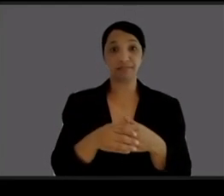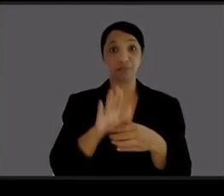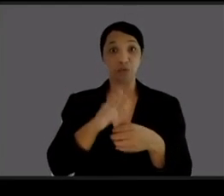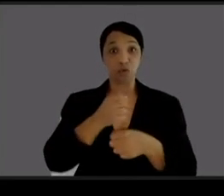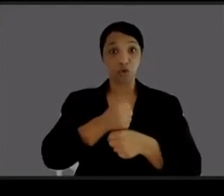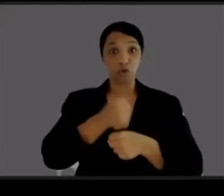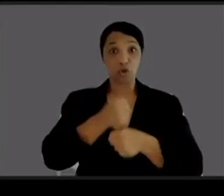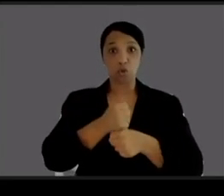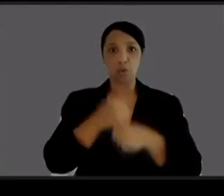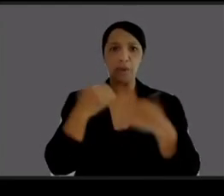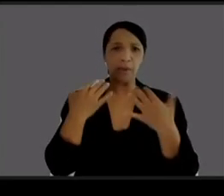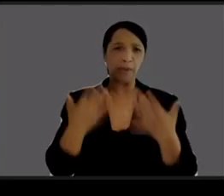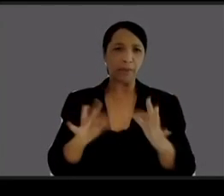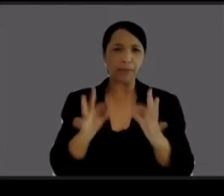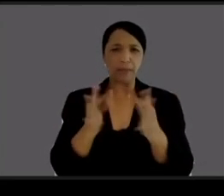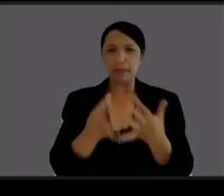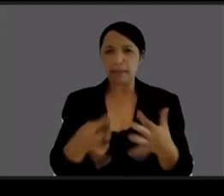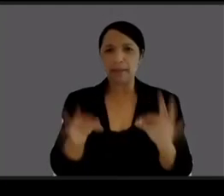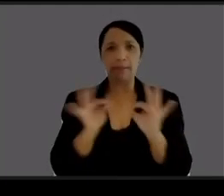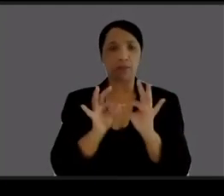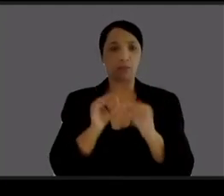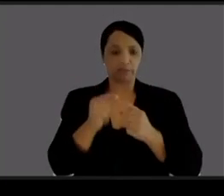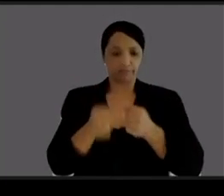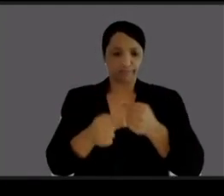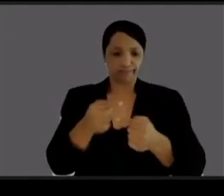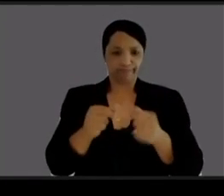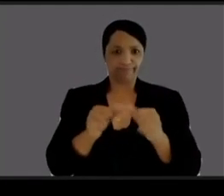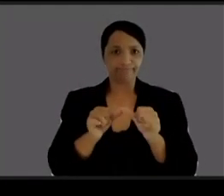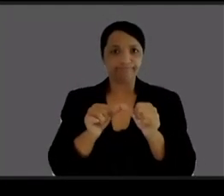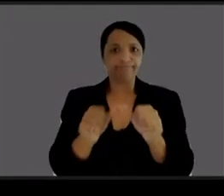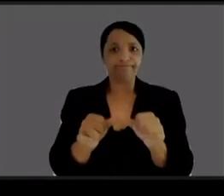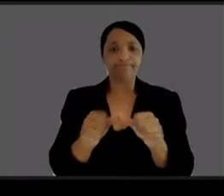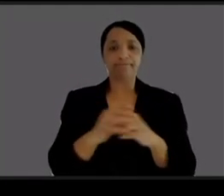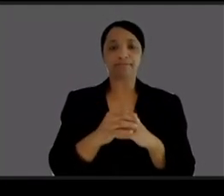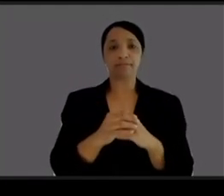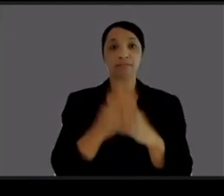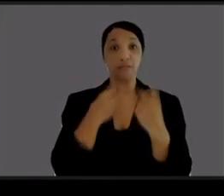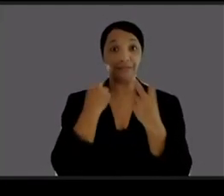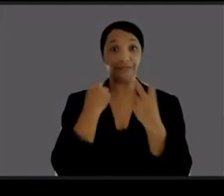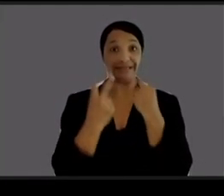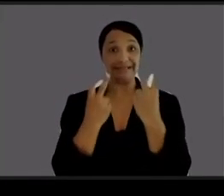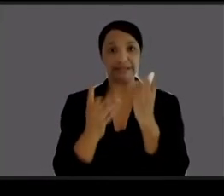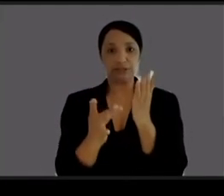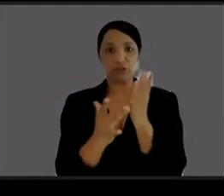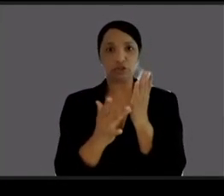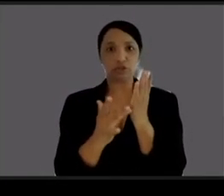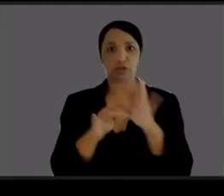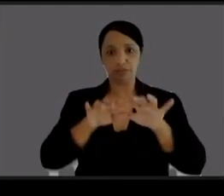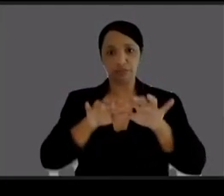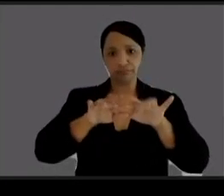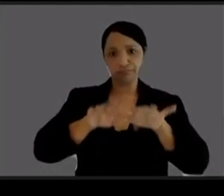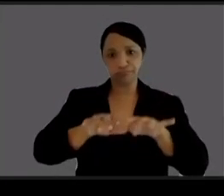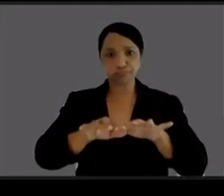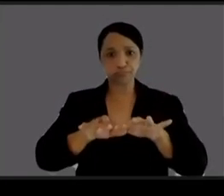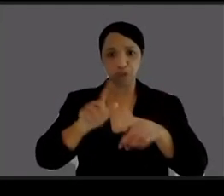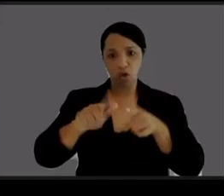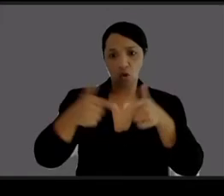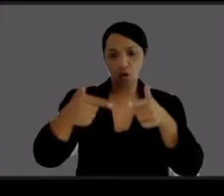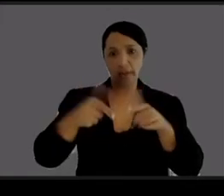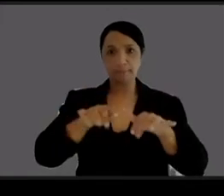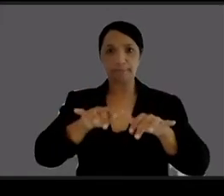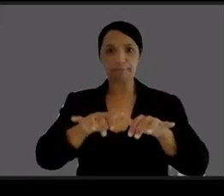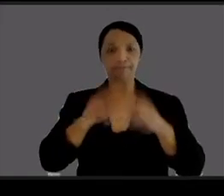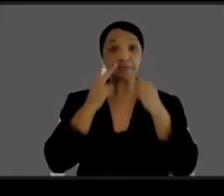الاتساع عملكم الان اكثر اهميه من اي وقت مد نحن بحاجه الى الاستمرار في تسخير تقنيات الر الرقميه التي